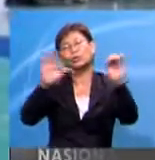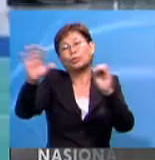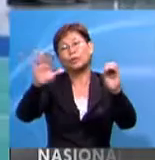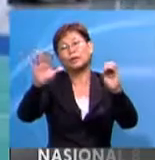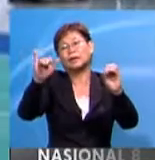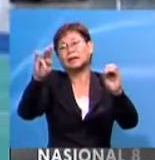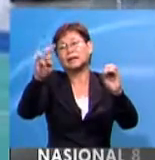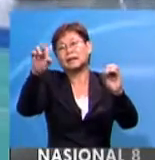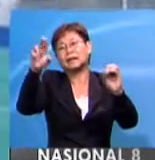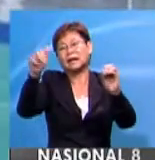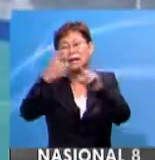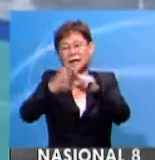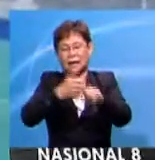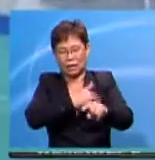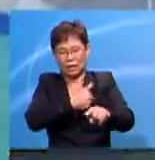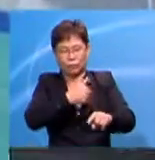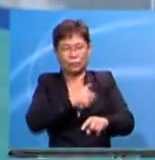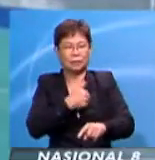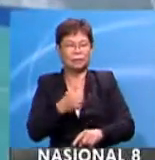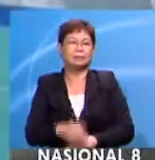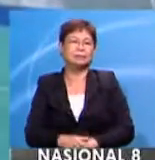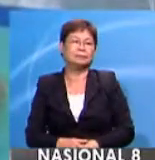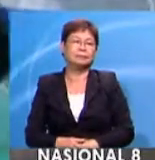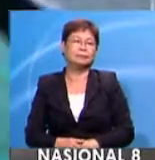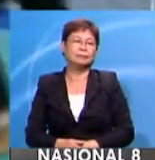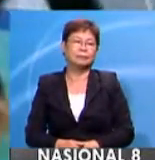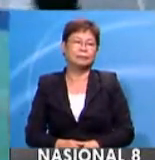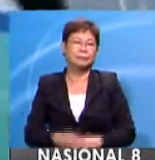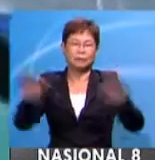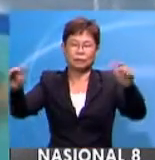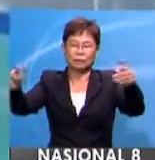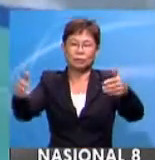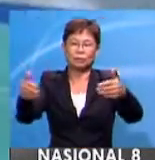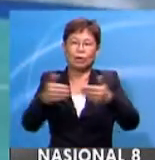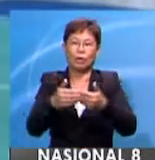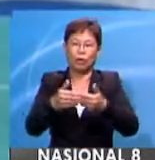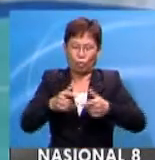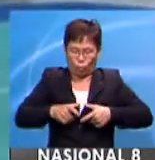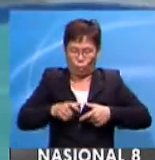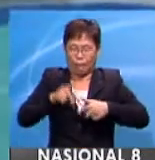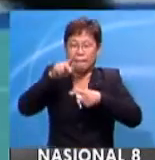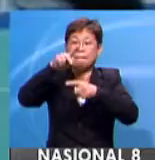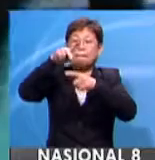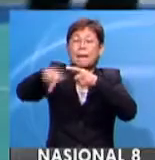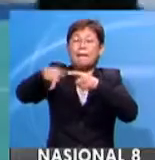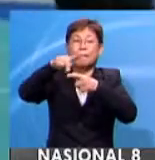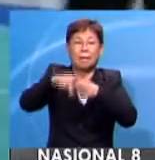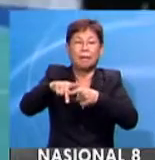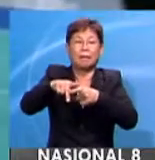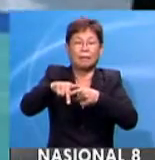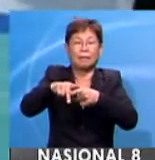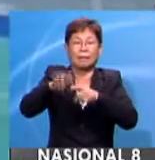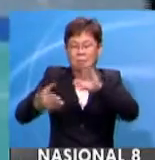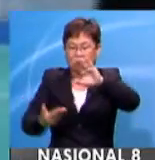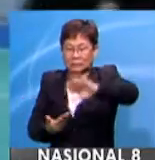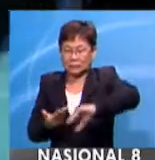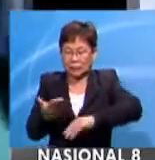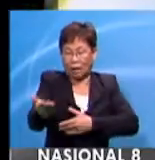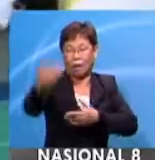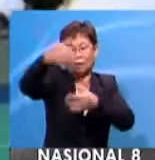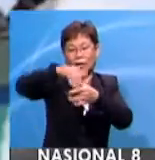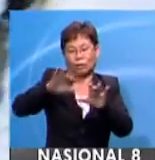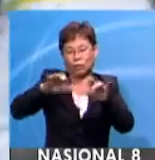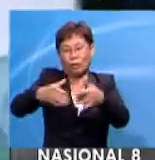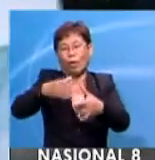sari dari Indonesia menutup kutipan tingkat perak pasukan silat memakai Zul Yakub yang turut beraksi